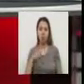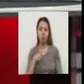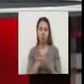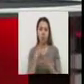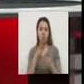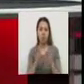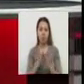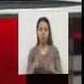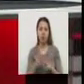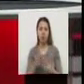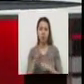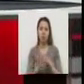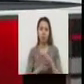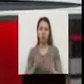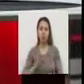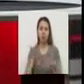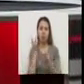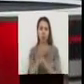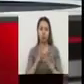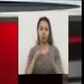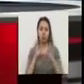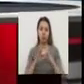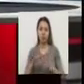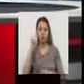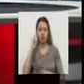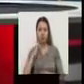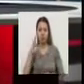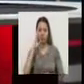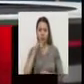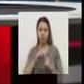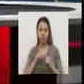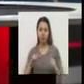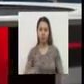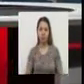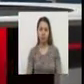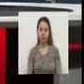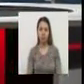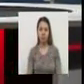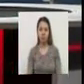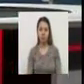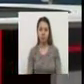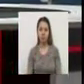айырылып қалмай, оны әлемдік құндылықтармен үйлестіріп, Қазақстанның игілігіне жарату дейді.